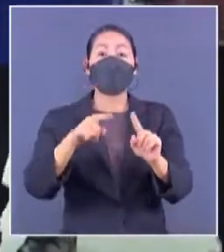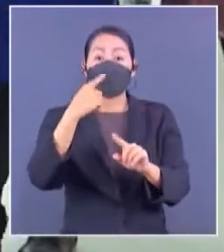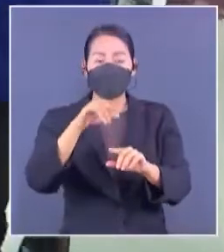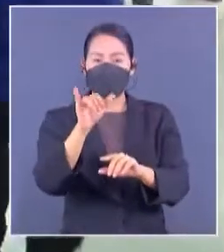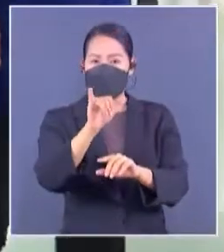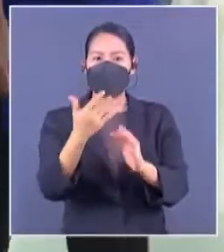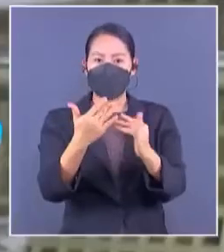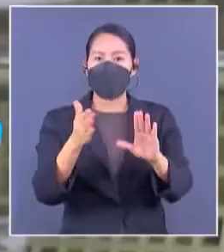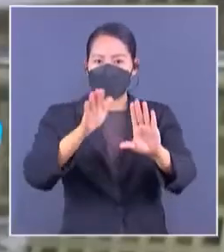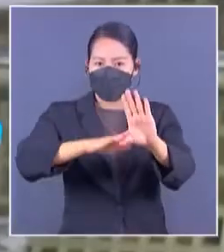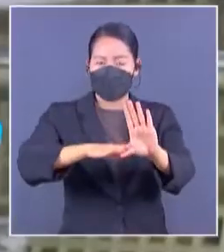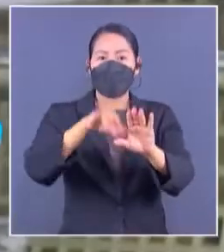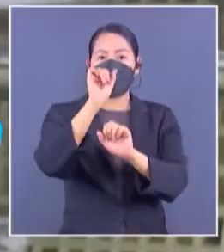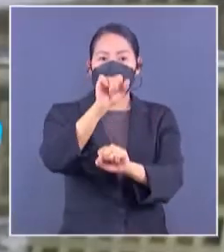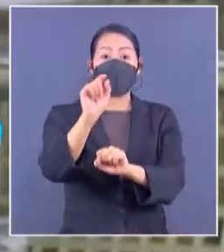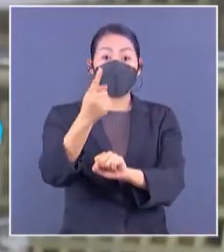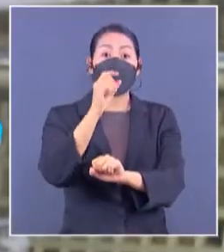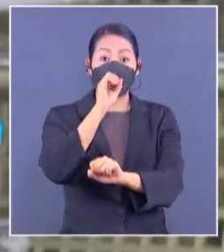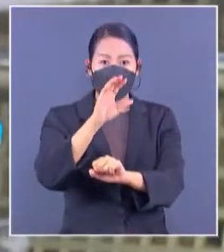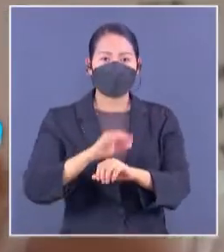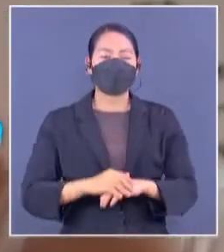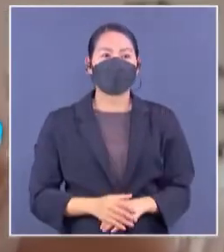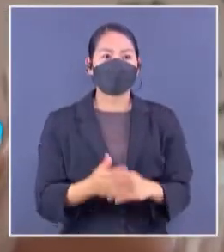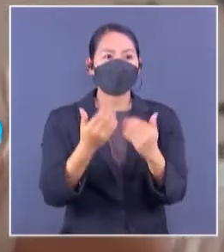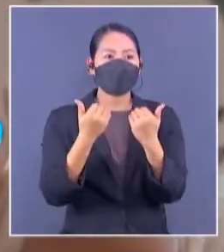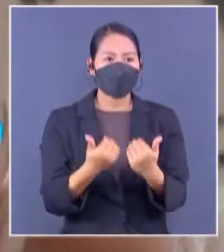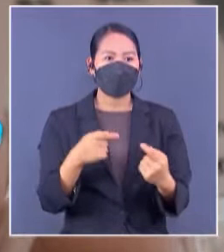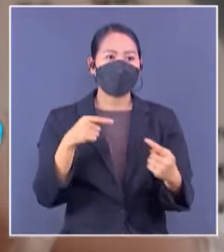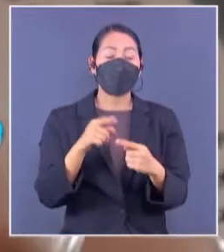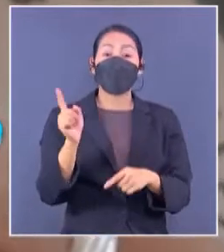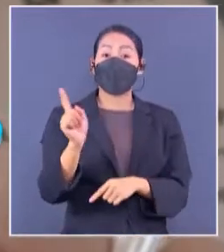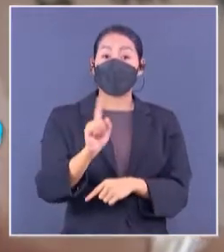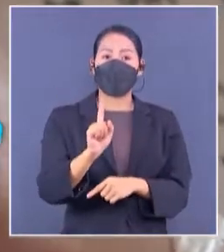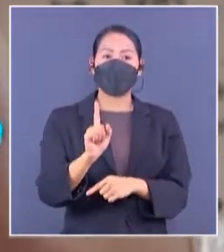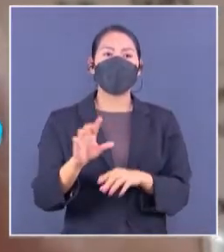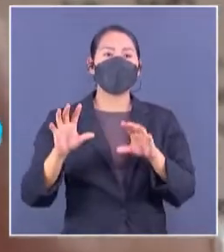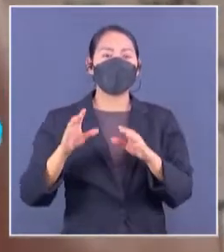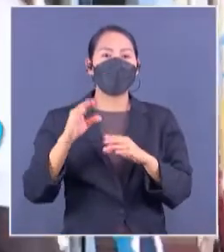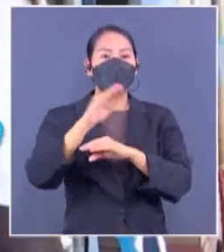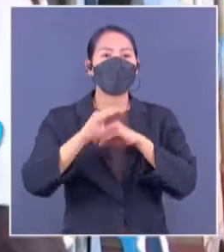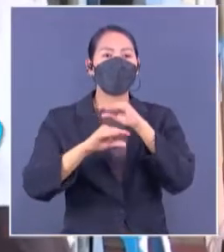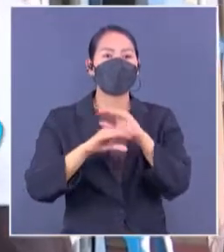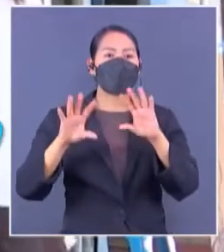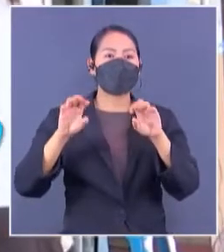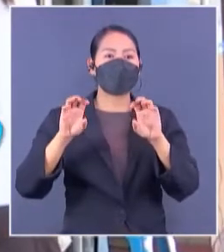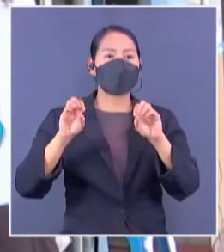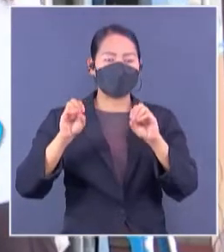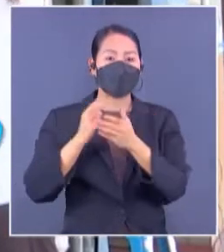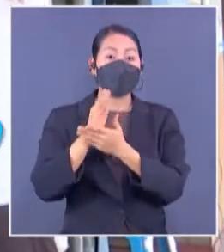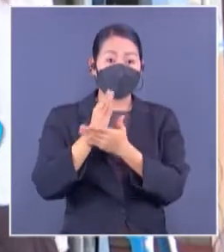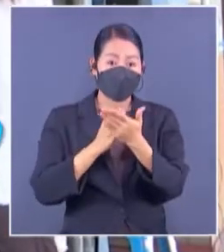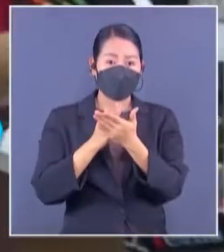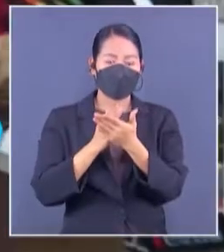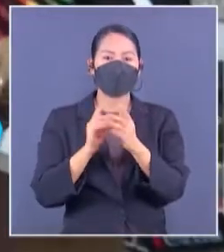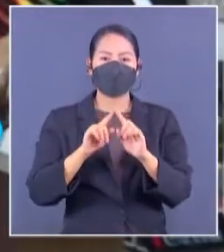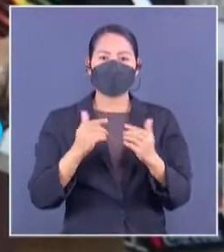ส5ล่าสุดนายกรัฐมนตรีบอกว่าตอนนี้ยังไม่ได้ข้อสรุปเพราะว่ามีข้อจำกัดเรื่องของงบประมาณอยู่แล้วก็ต้องกันไว้บ